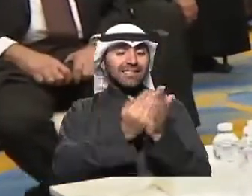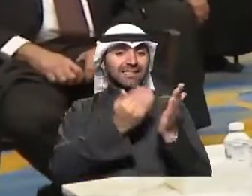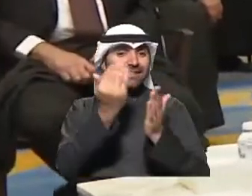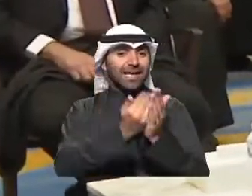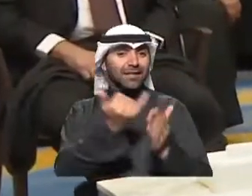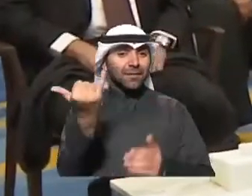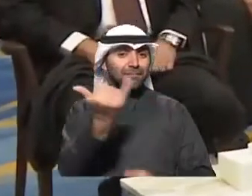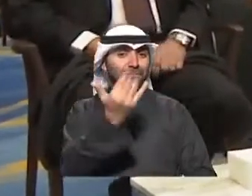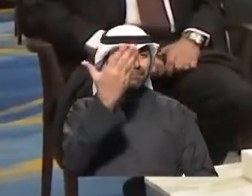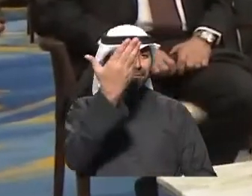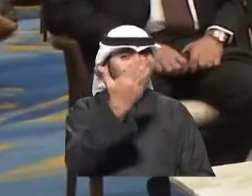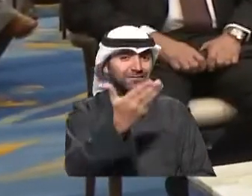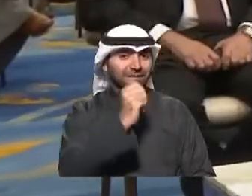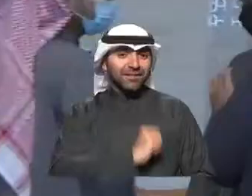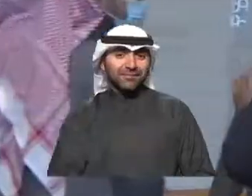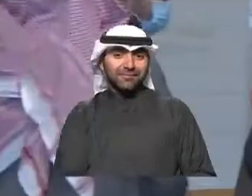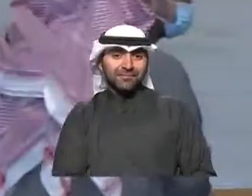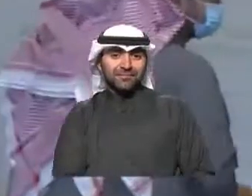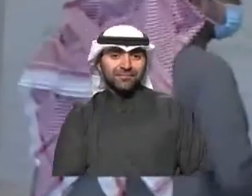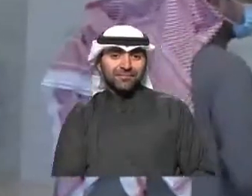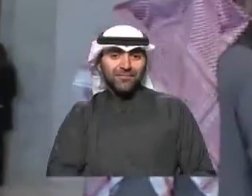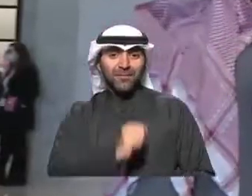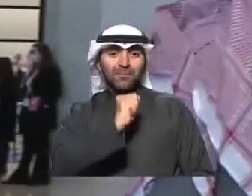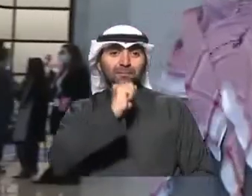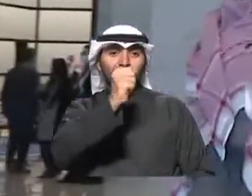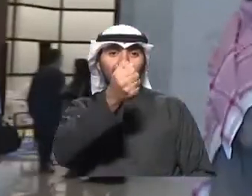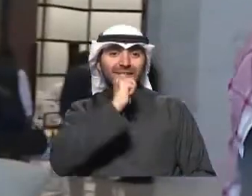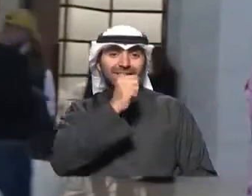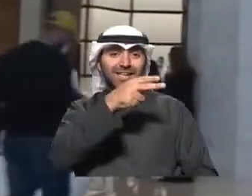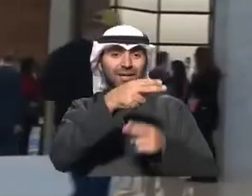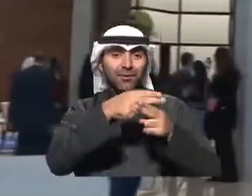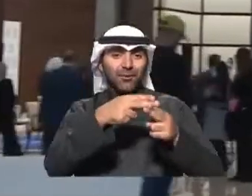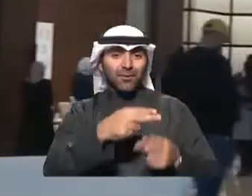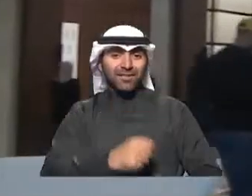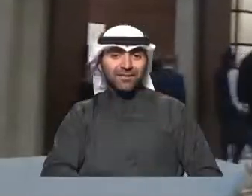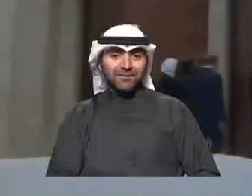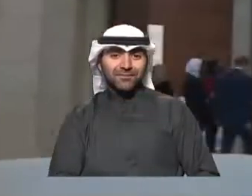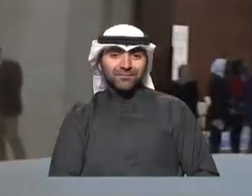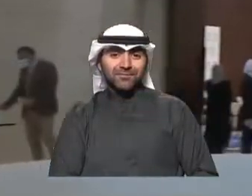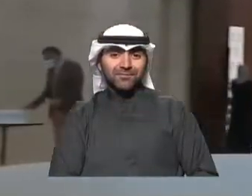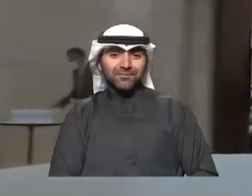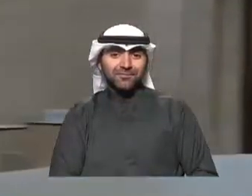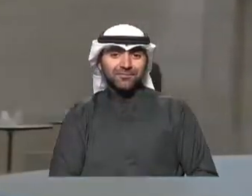هو هدف هذه الحملة. ديما تحتل، تلفزيون دولة الكويت.